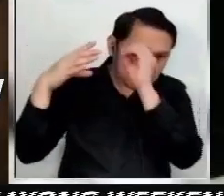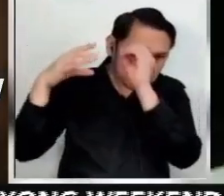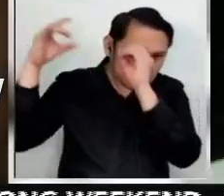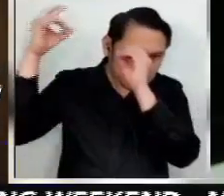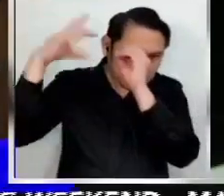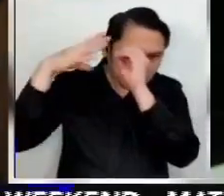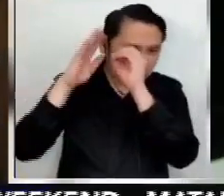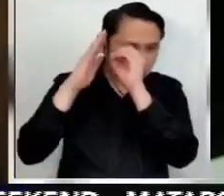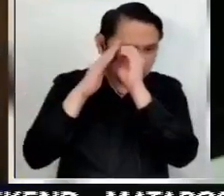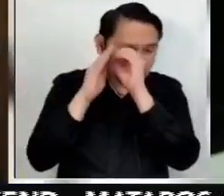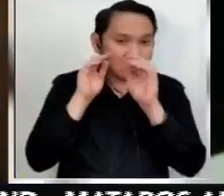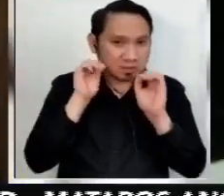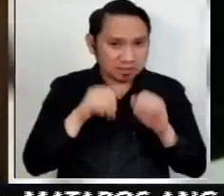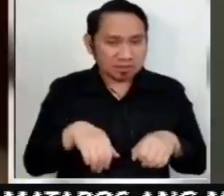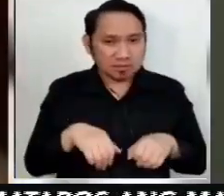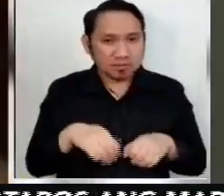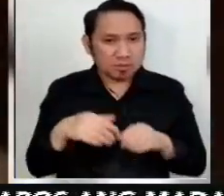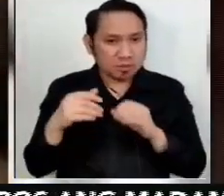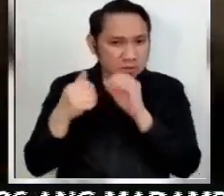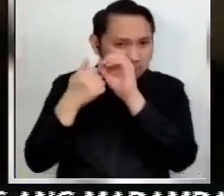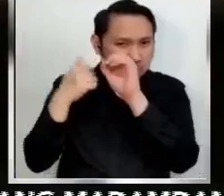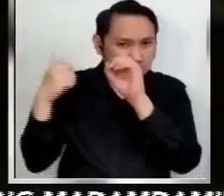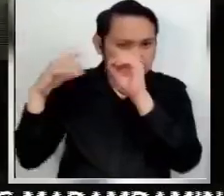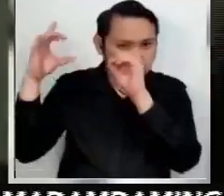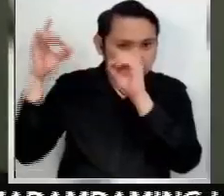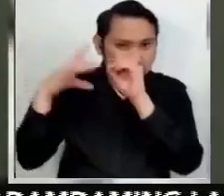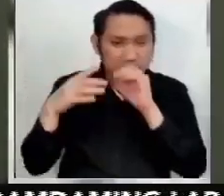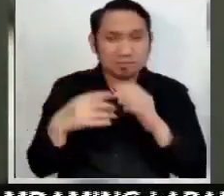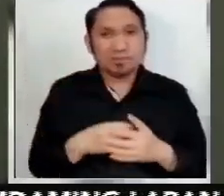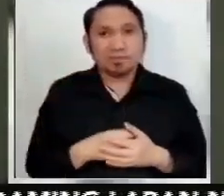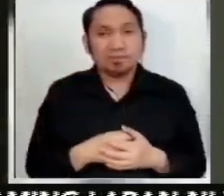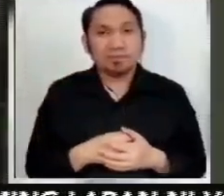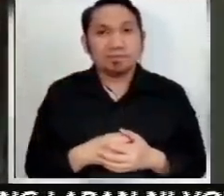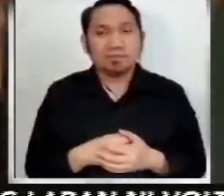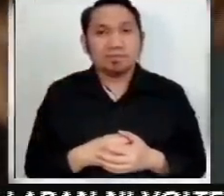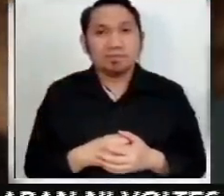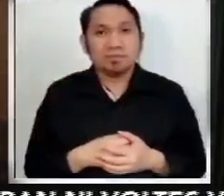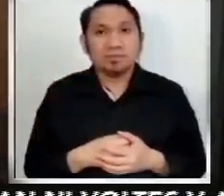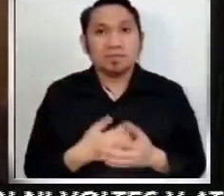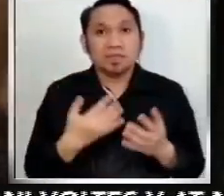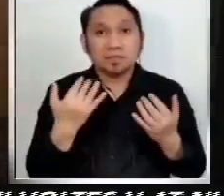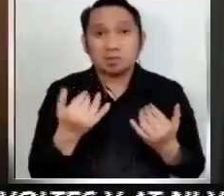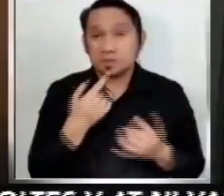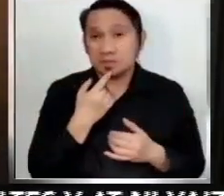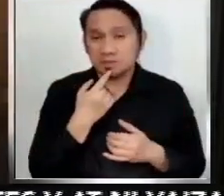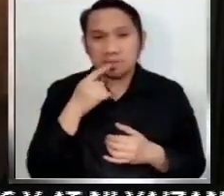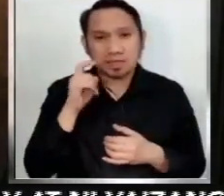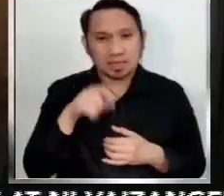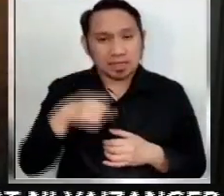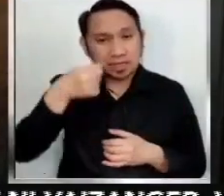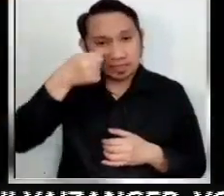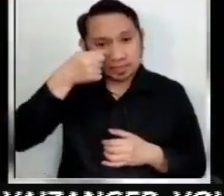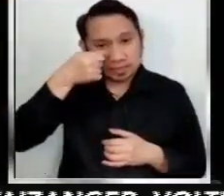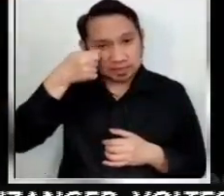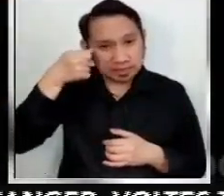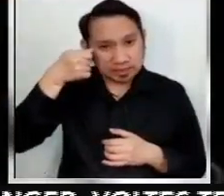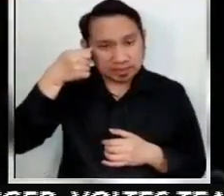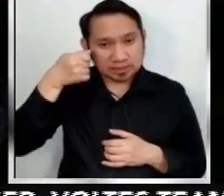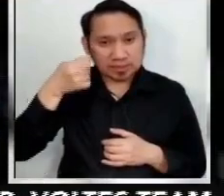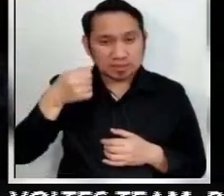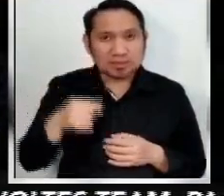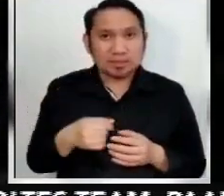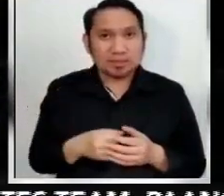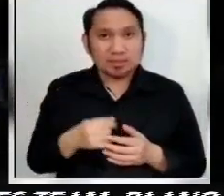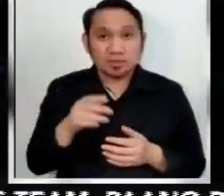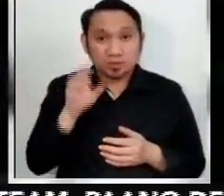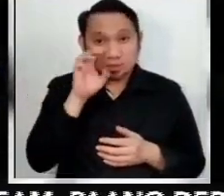Sa pagsusuri ng ophthalmologist sa Region 1 Medical Center, kailangan na daw operahan ang 2 mata ni Prince dahil